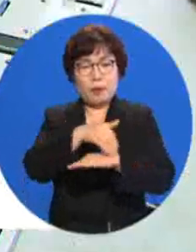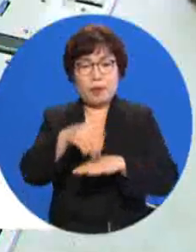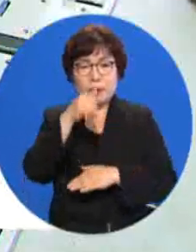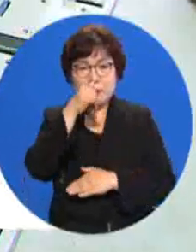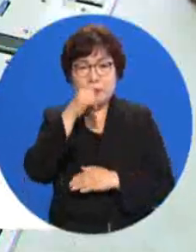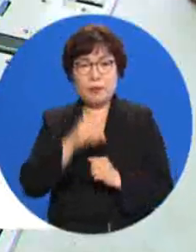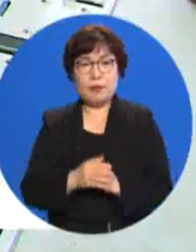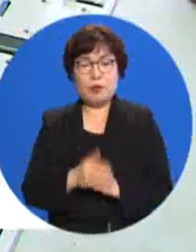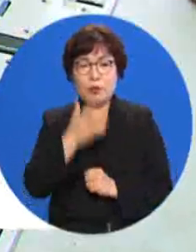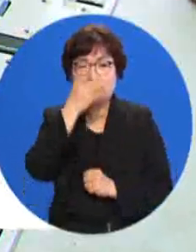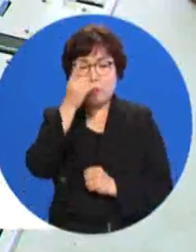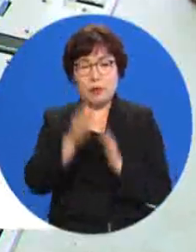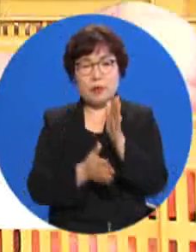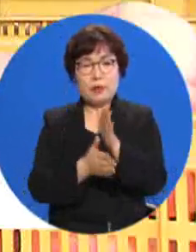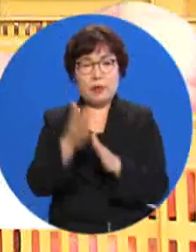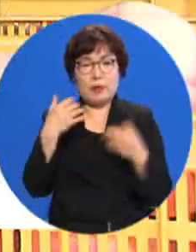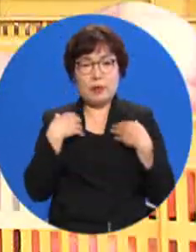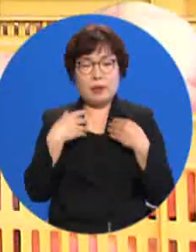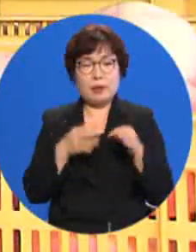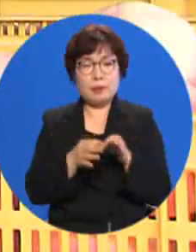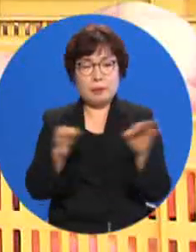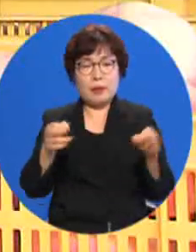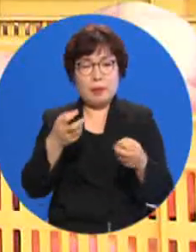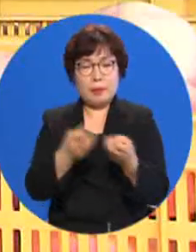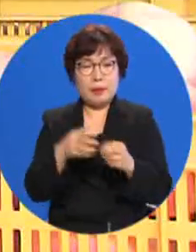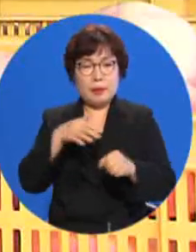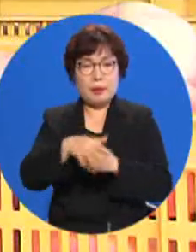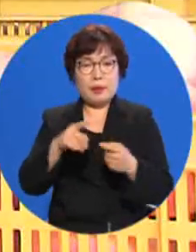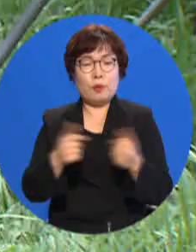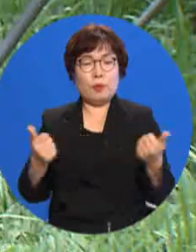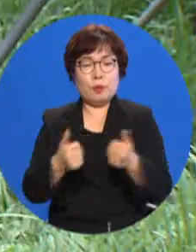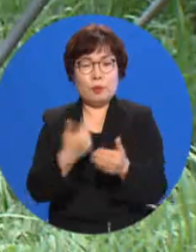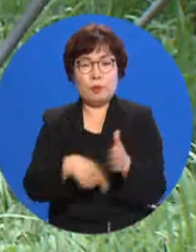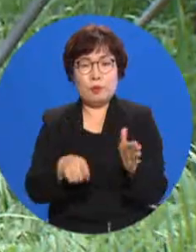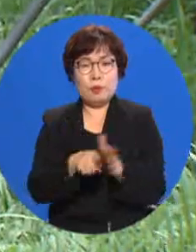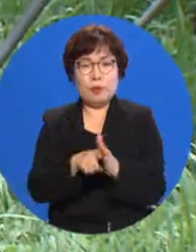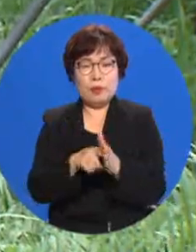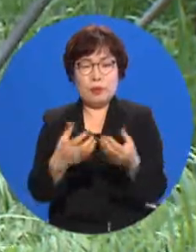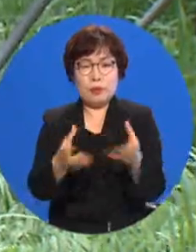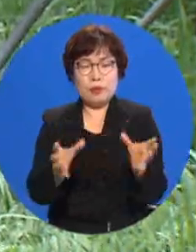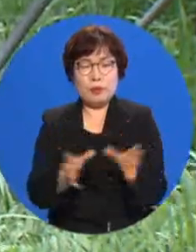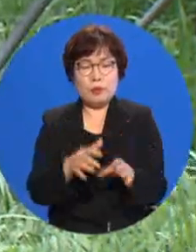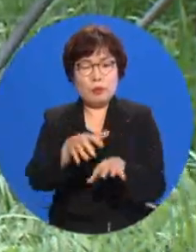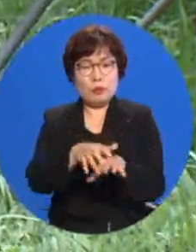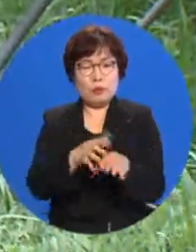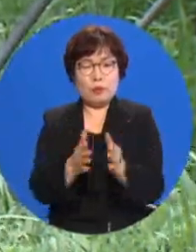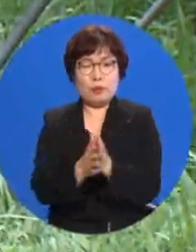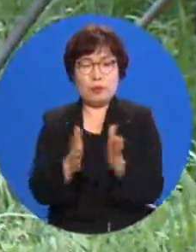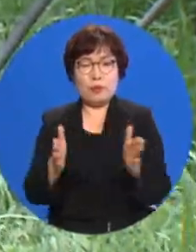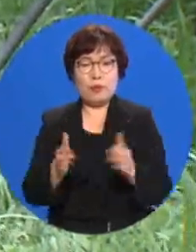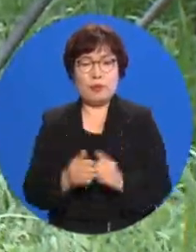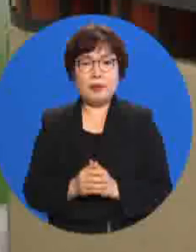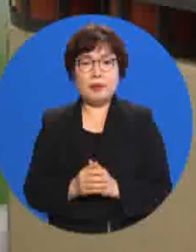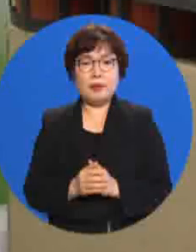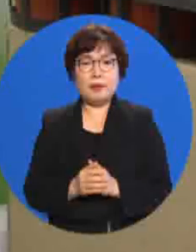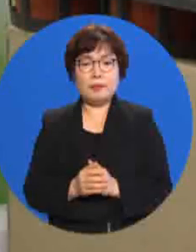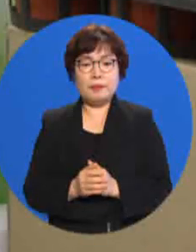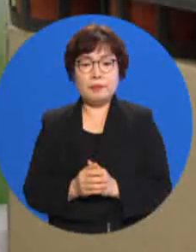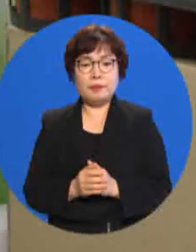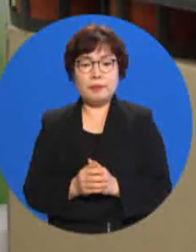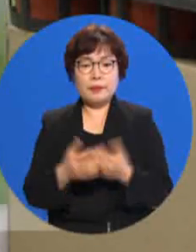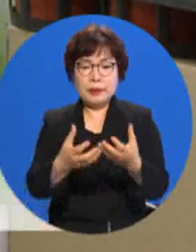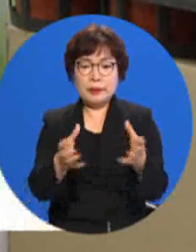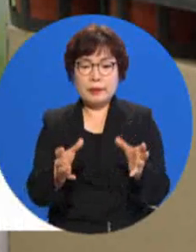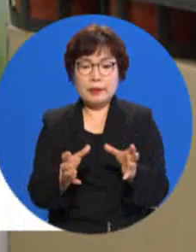세웠고 순천시도 지급금액과 방식 등을 논의하기 위한 TF팀 구성 작업에 들어갔습니다.